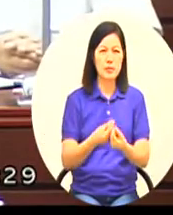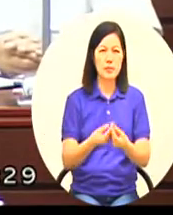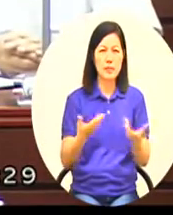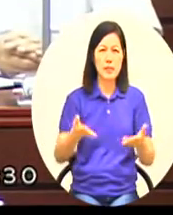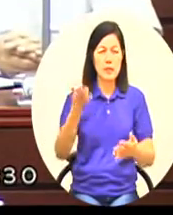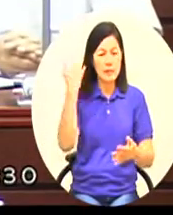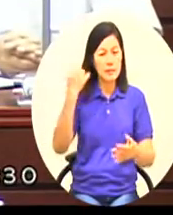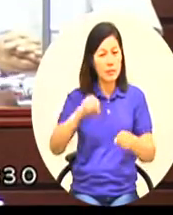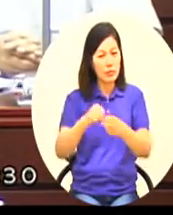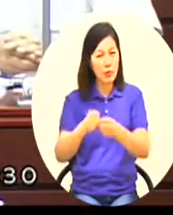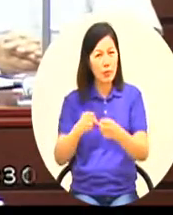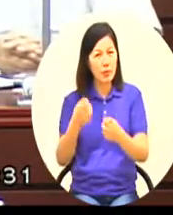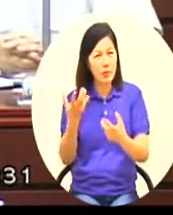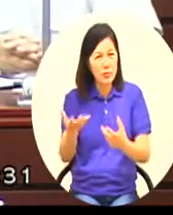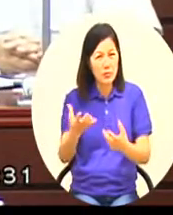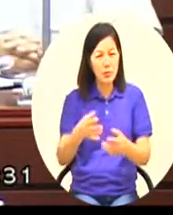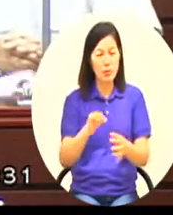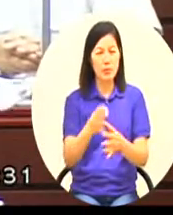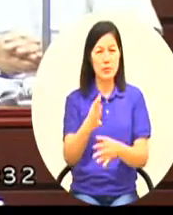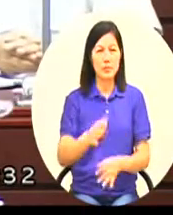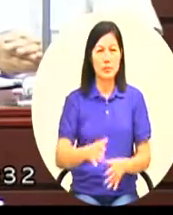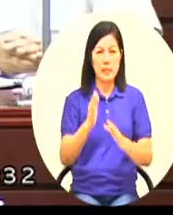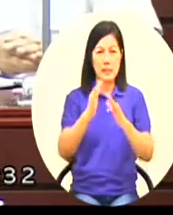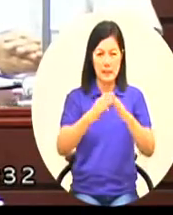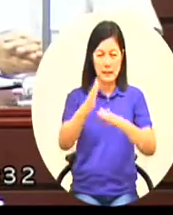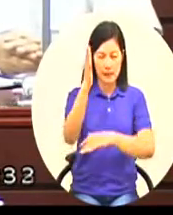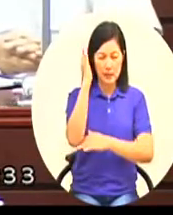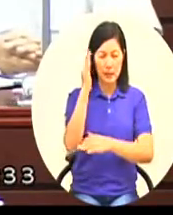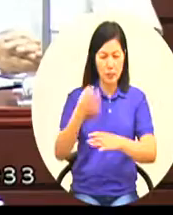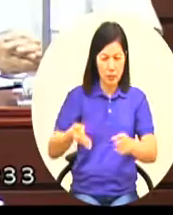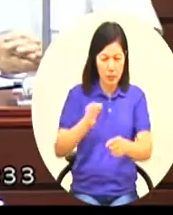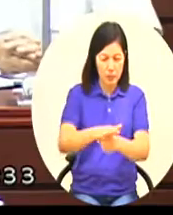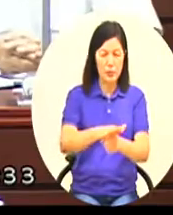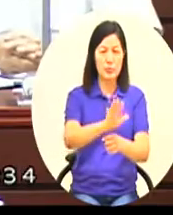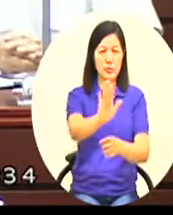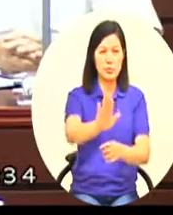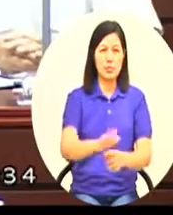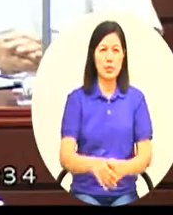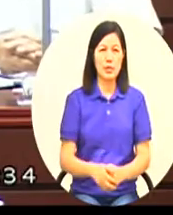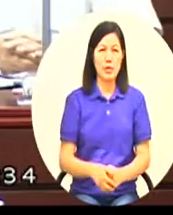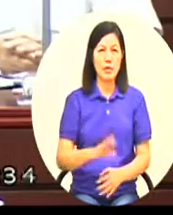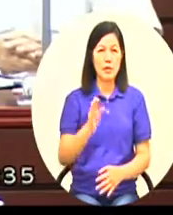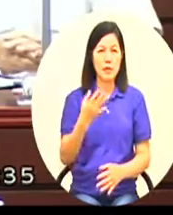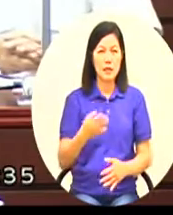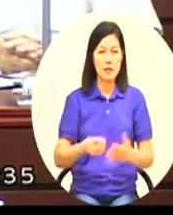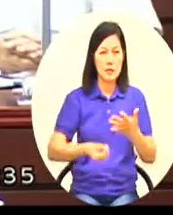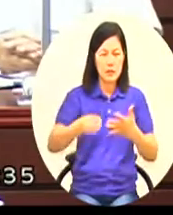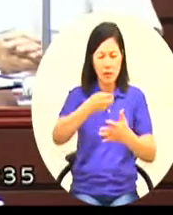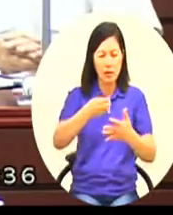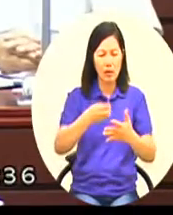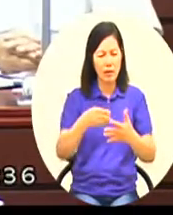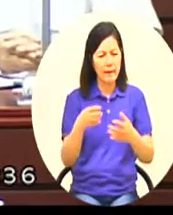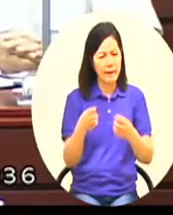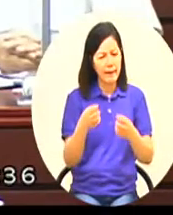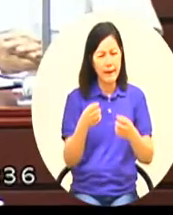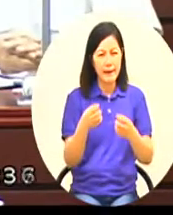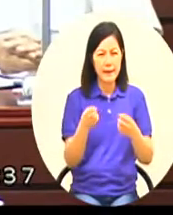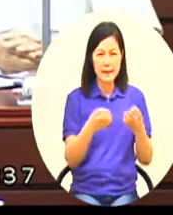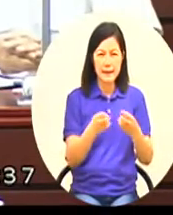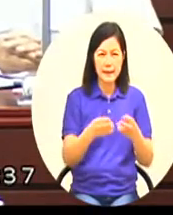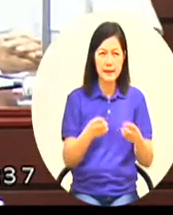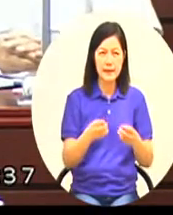么多啊？其实市政府有挹注很多的维修费，但是始终没有办法提高，一直在检讨这个问题出在哪